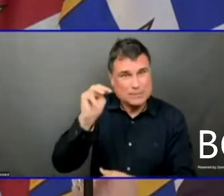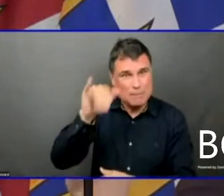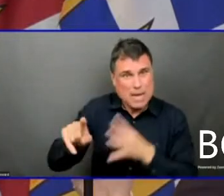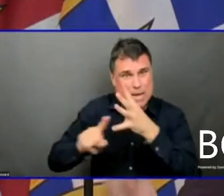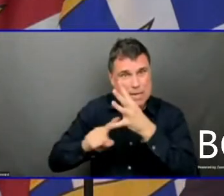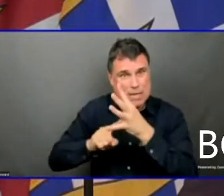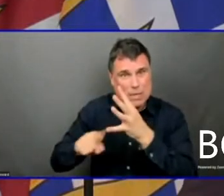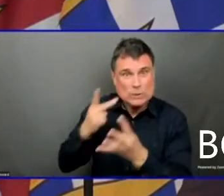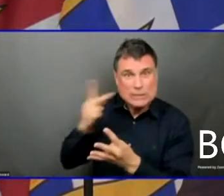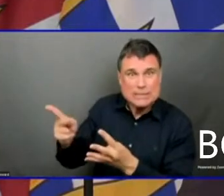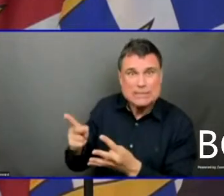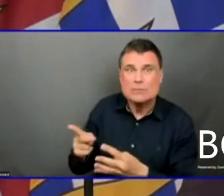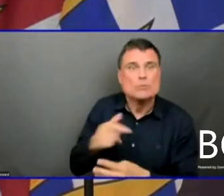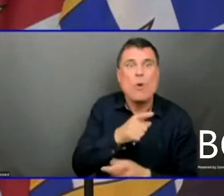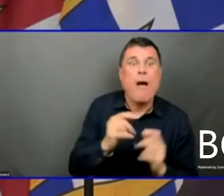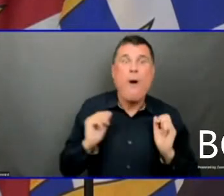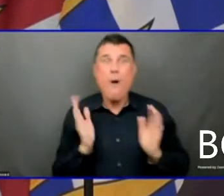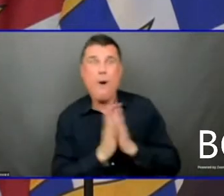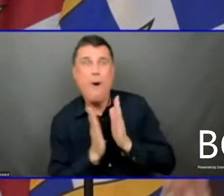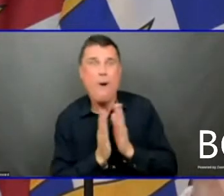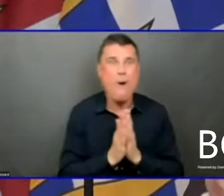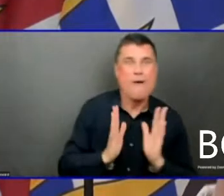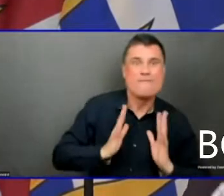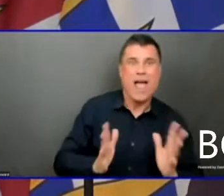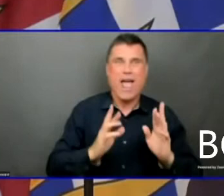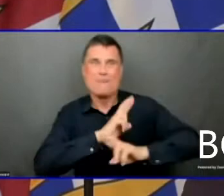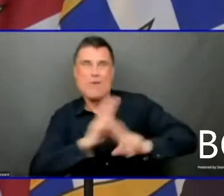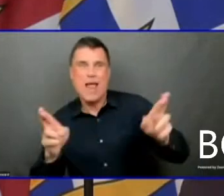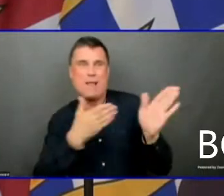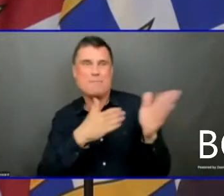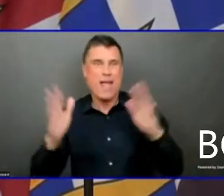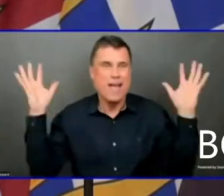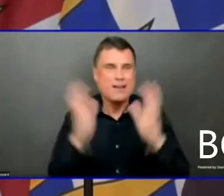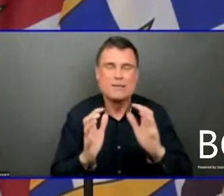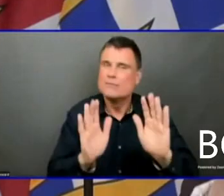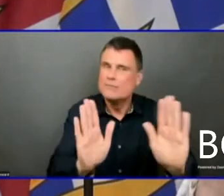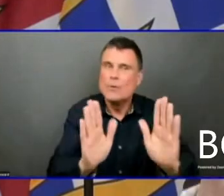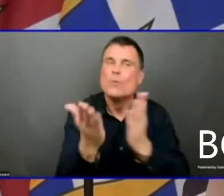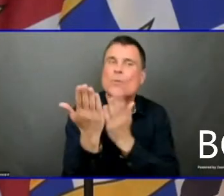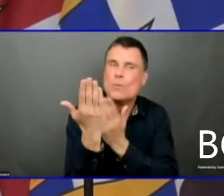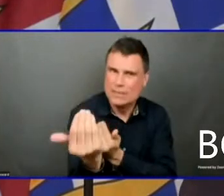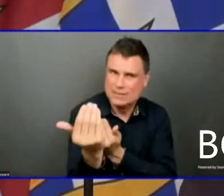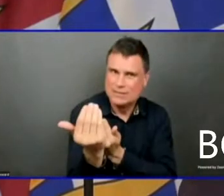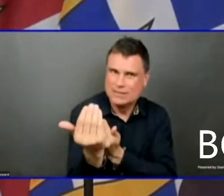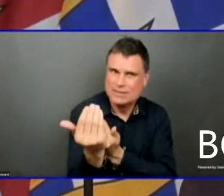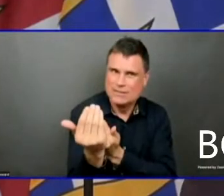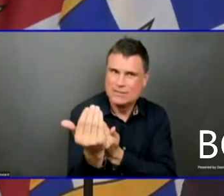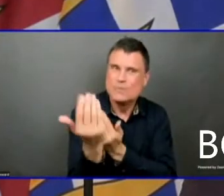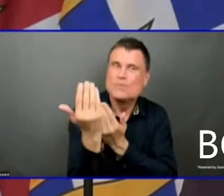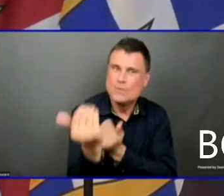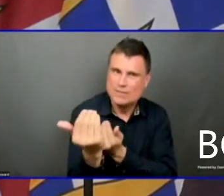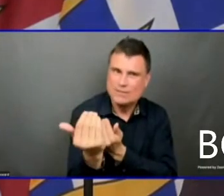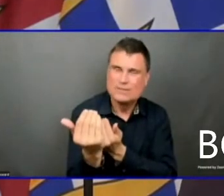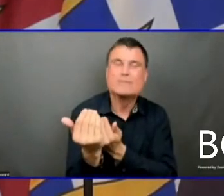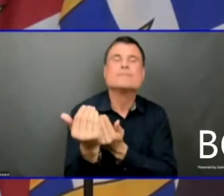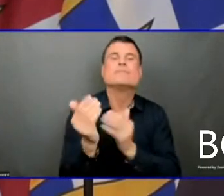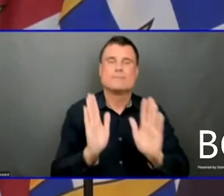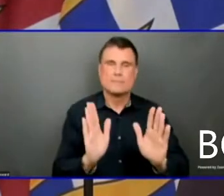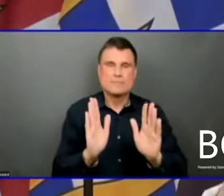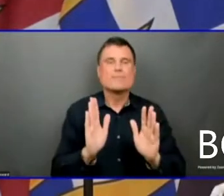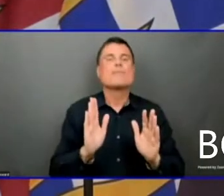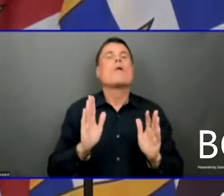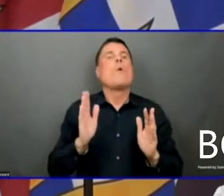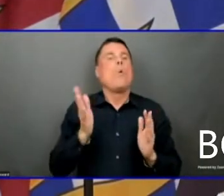啊，他说我们现在所有的具体政策都没有，具体计划都没有，希望你们不要现在做旅行计划